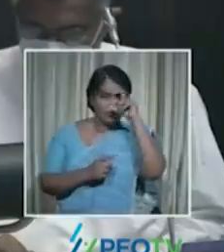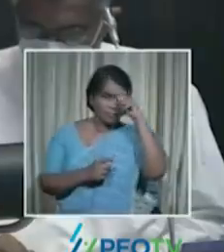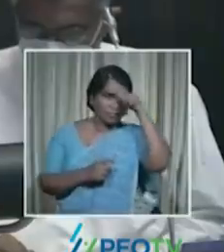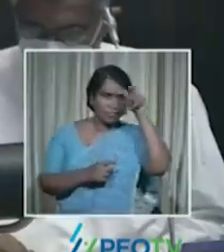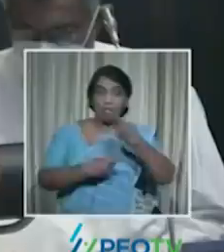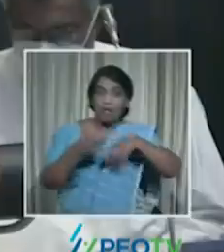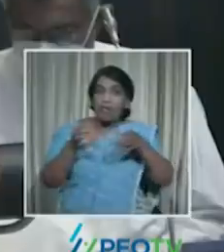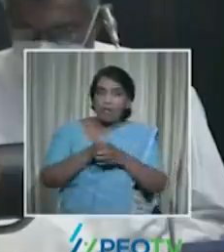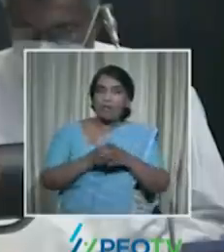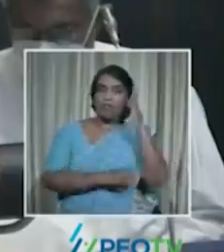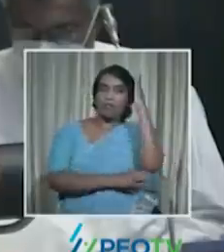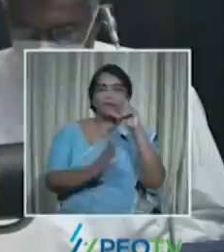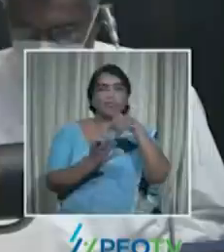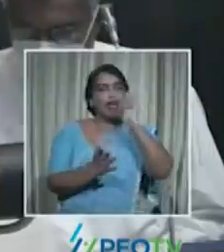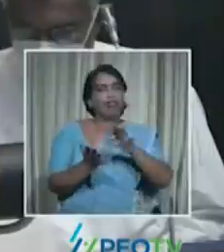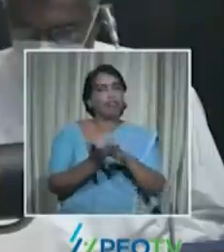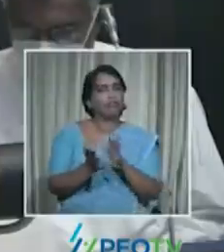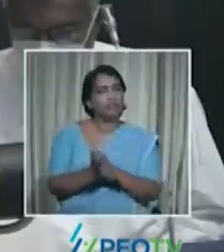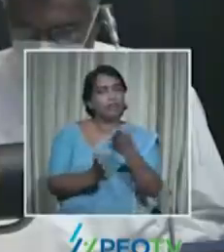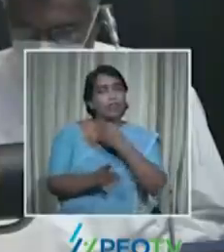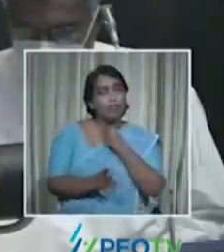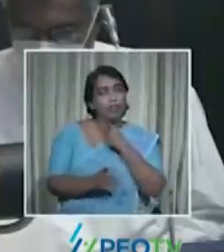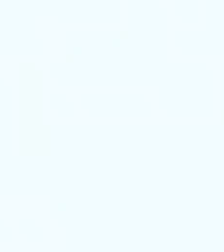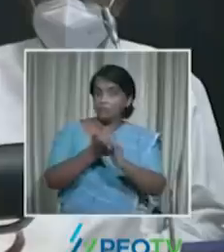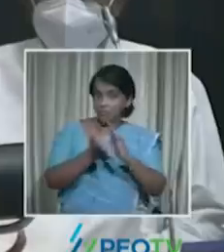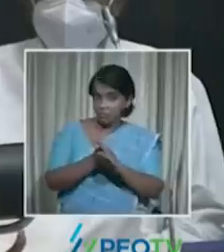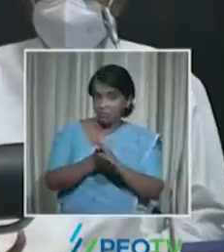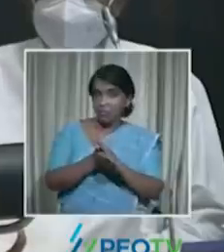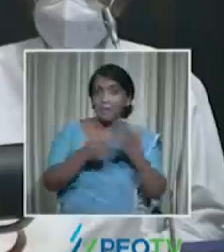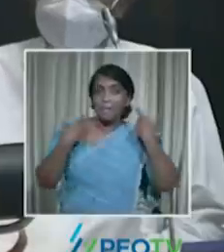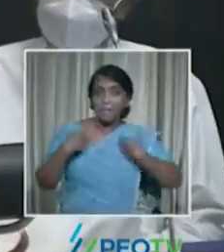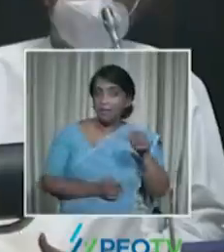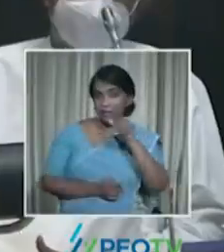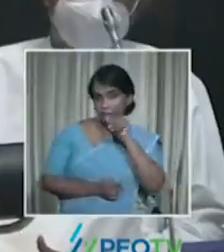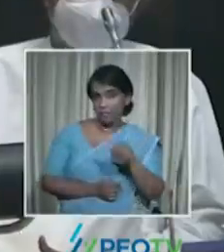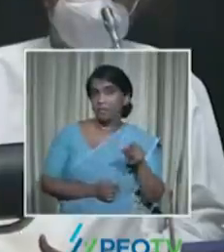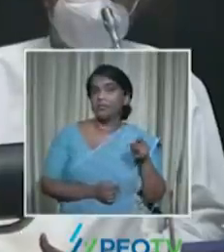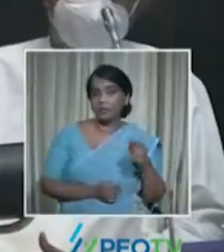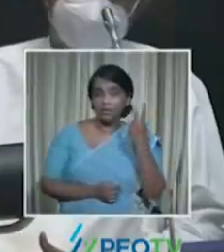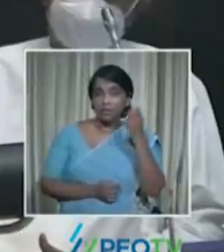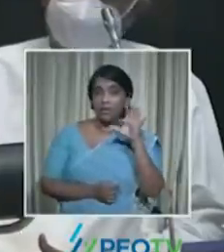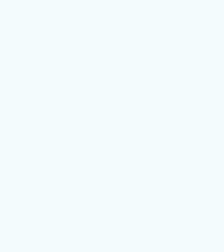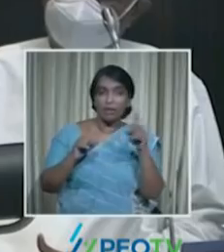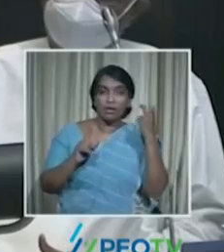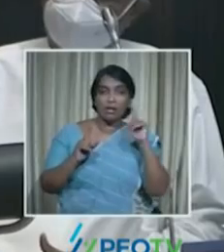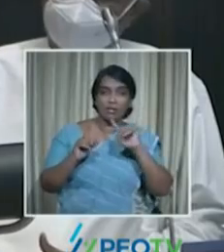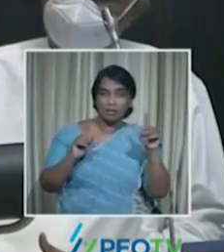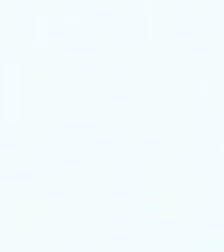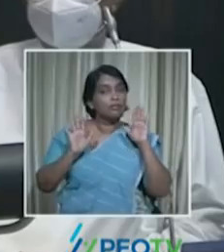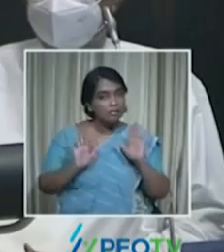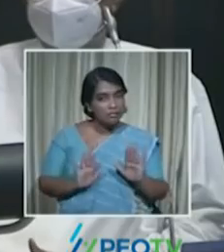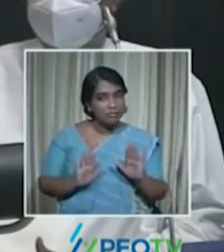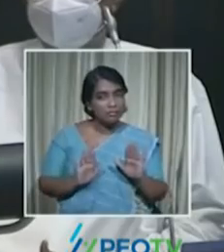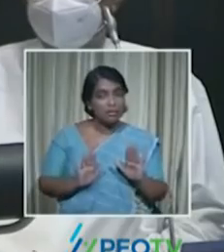කට ඇරියොත් බොරු කියන්නේ. ඉතින් ඔබතුමාලා වගේ අය බොරු කියන හින්දා තමයි මේ රටට මෙහෙම වෙලා තියෙන්නේ. මේ මහින්ද රාජපක්ෂ මහත්තයා 2005 ඉඳන් 2010 වෙනකන් හොඳ සේවයක්